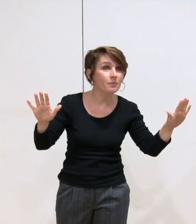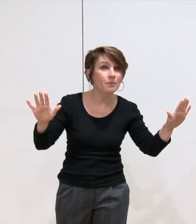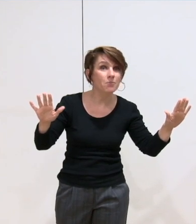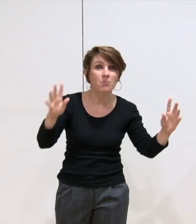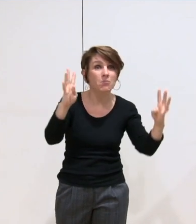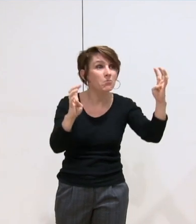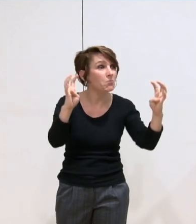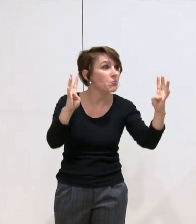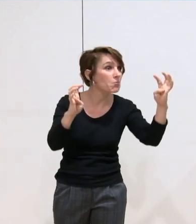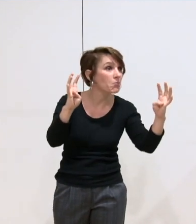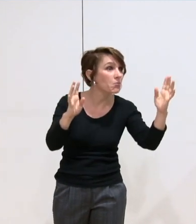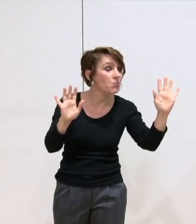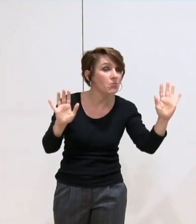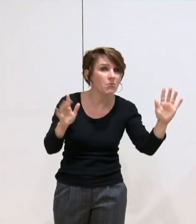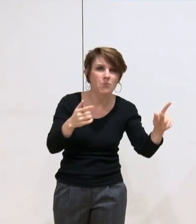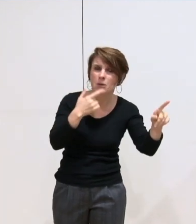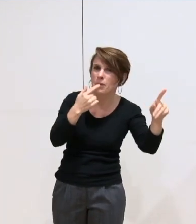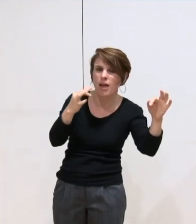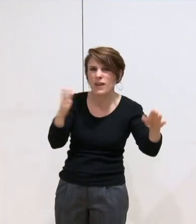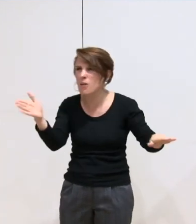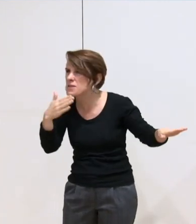Non. On peut...